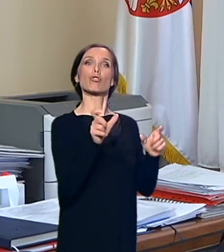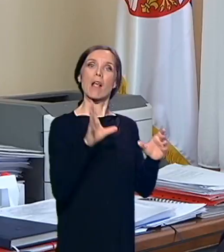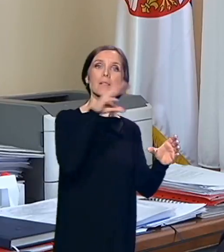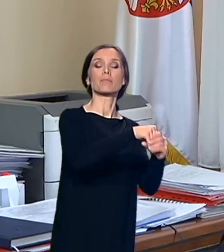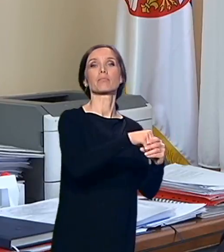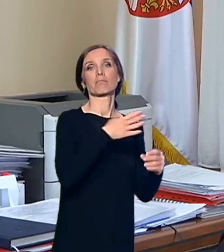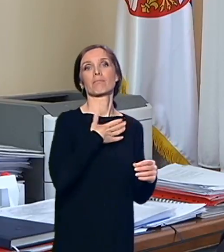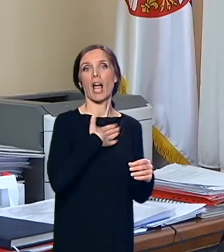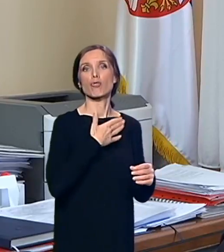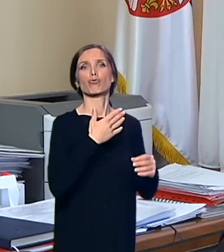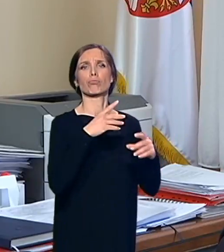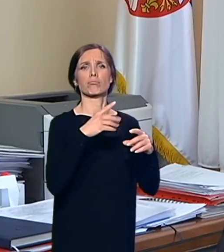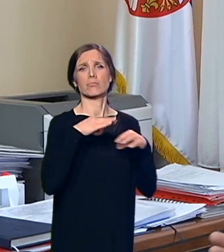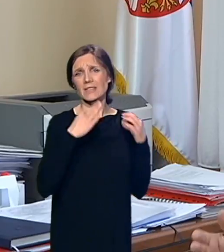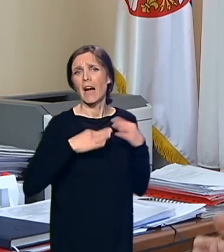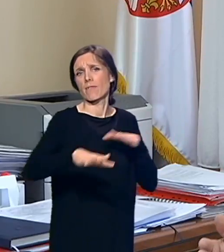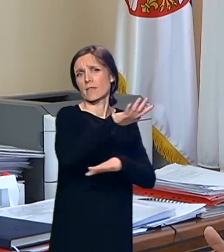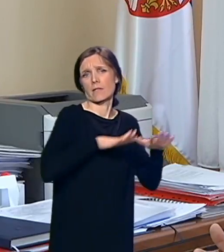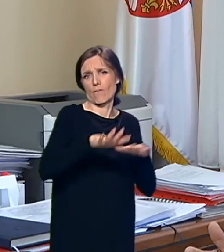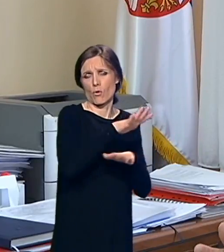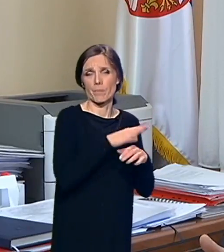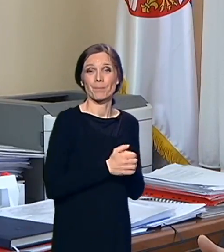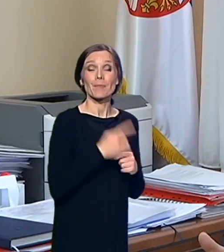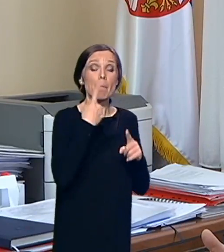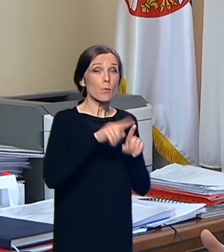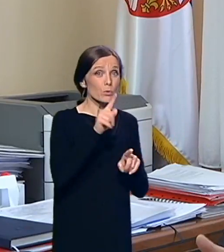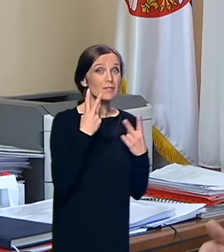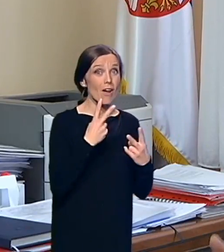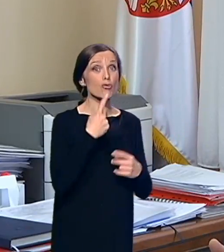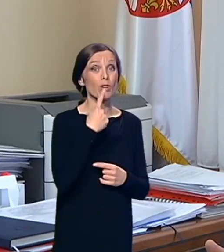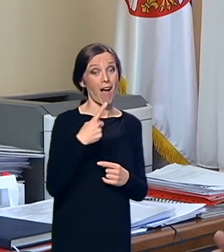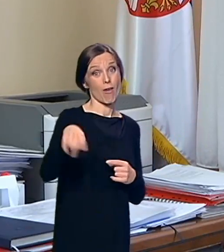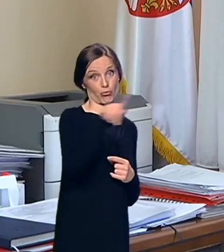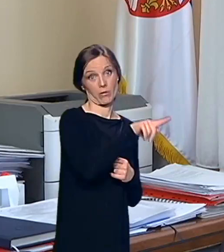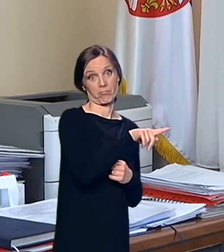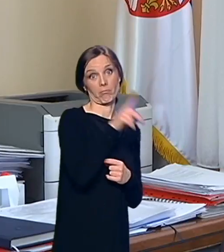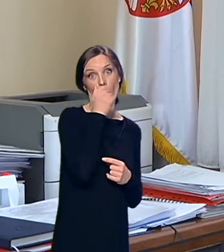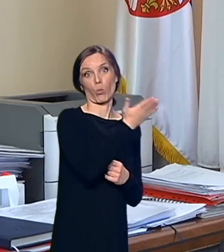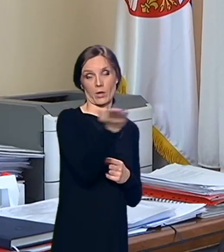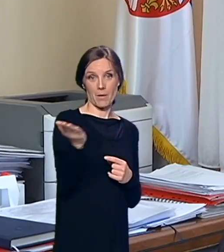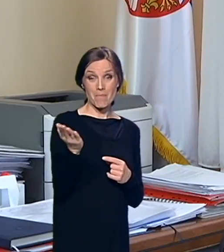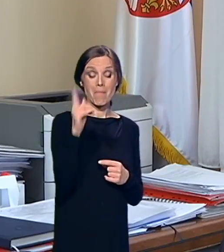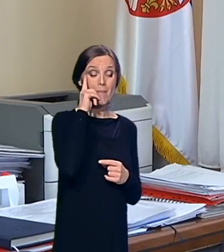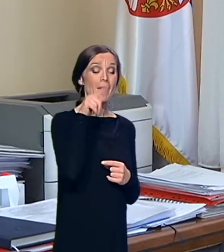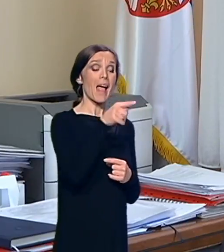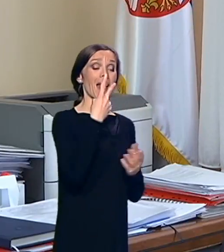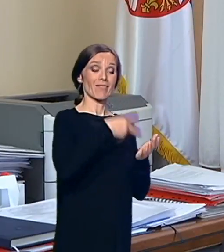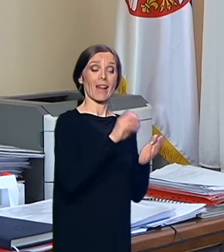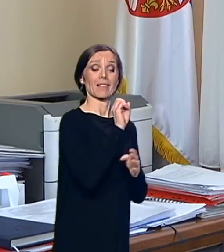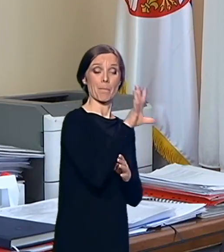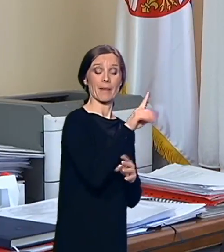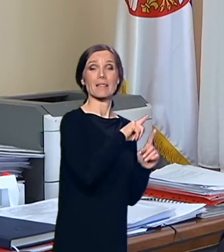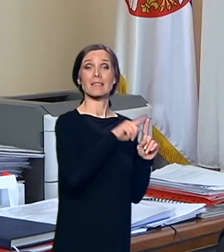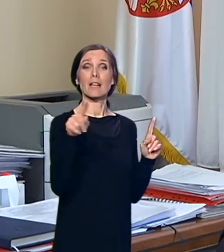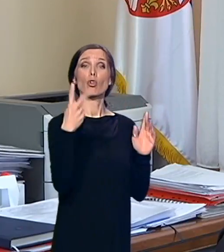sistem. I ono što je važno napomenuti, to je veoma važno da naši građani znaju, a to je od 2015. do